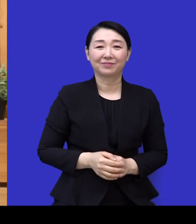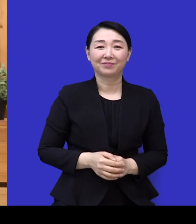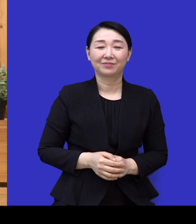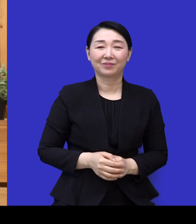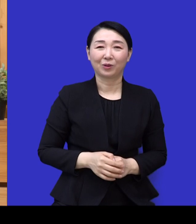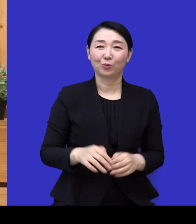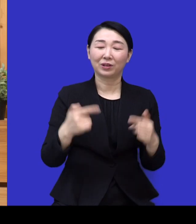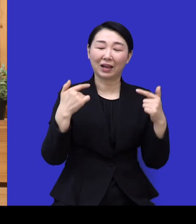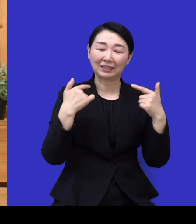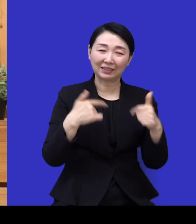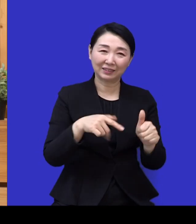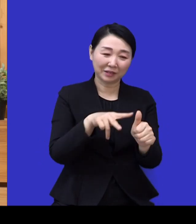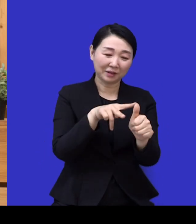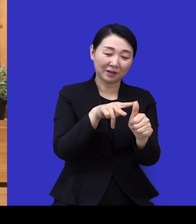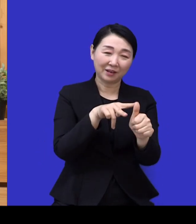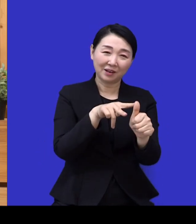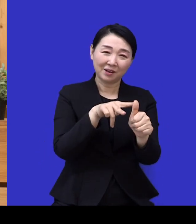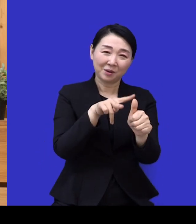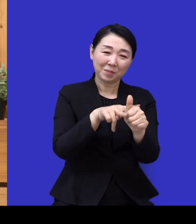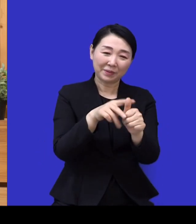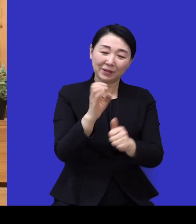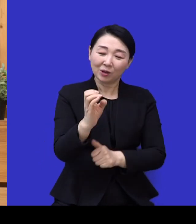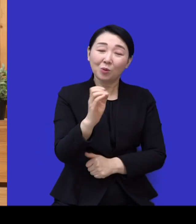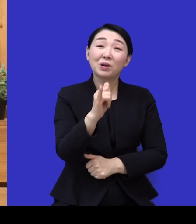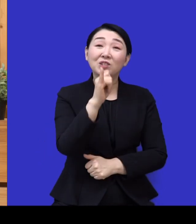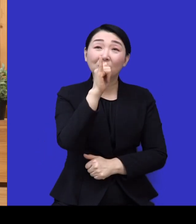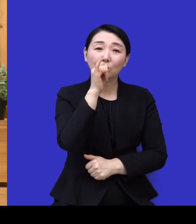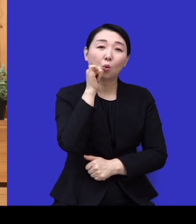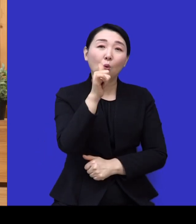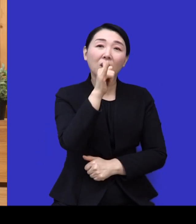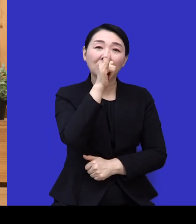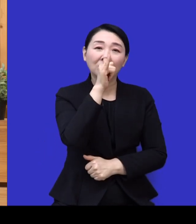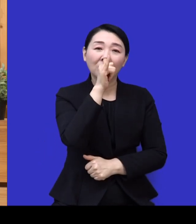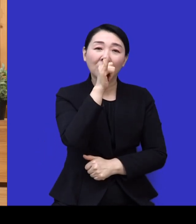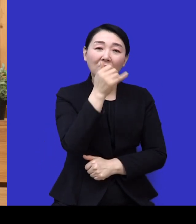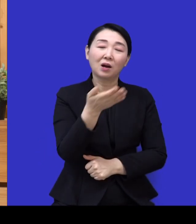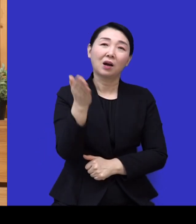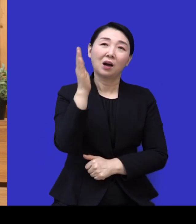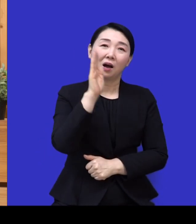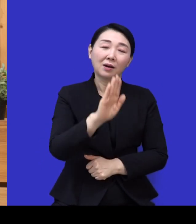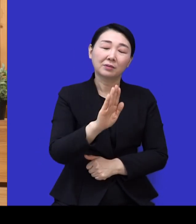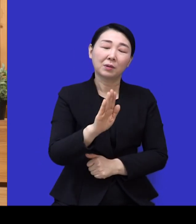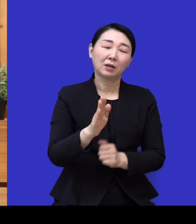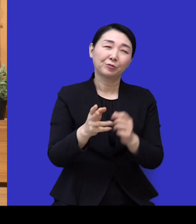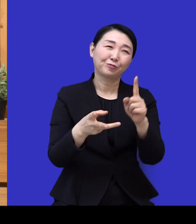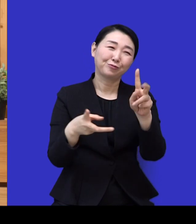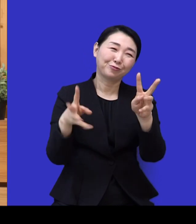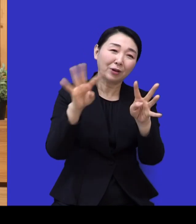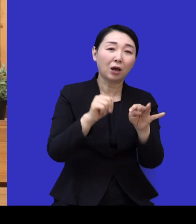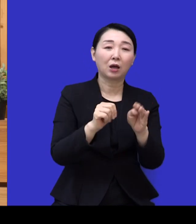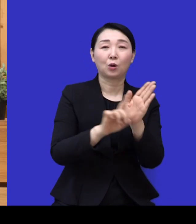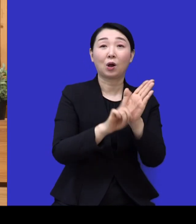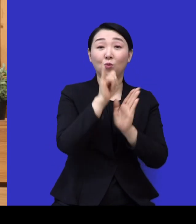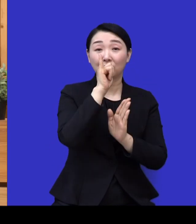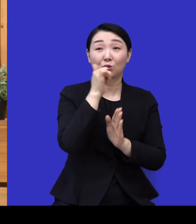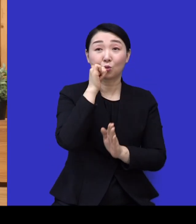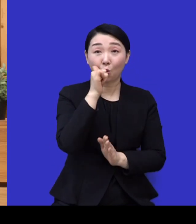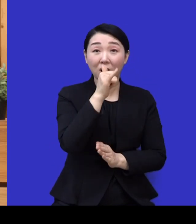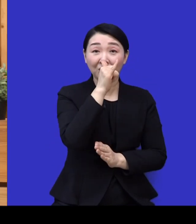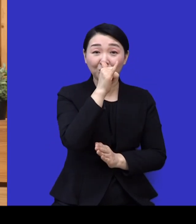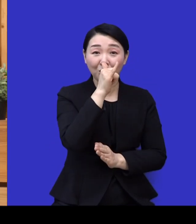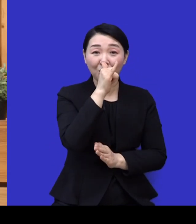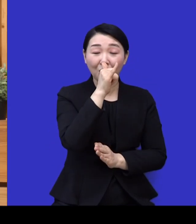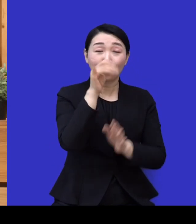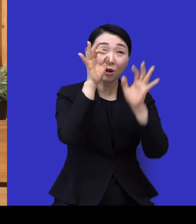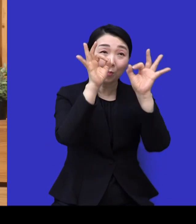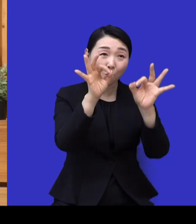늘 마트에 가면 있는 그 콜라인데 네. 아주 수십억 대의 광고를 계속하잖아요. 네. 뭐 늘 있는 콜라인데 늘 우리가